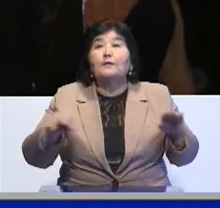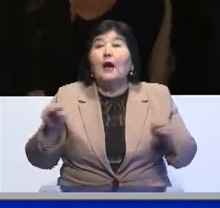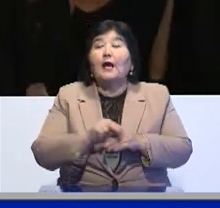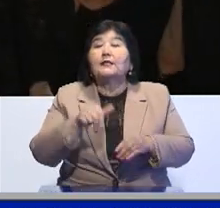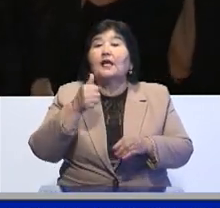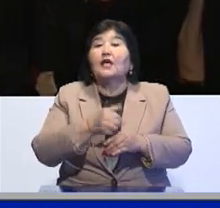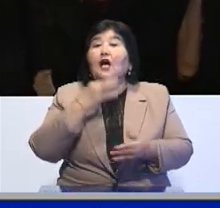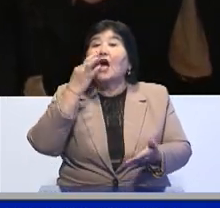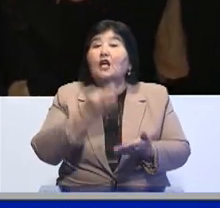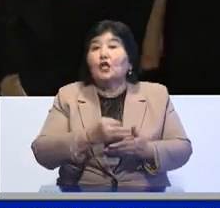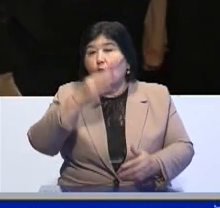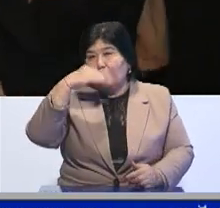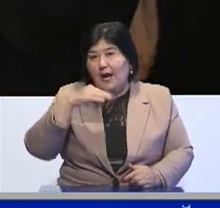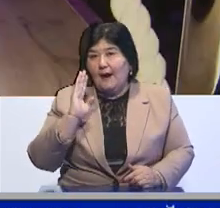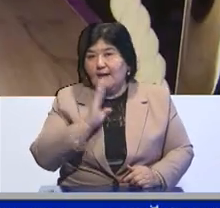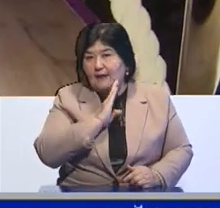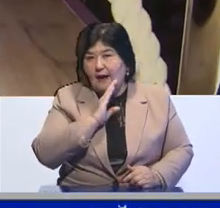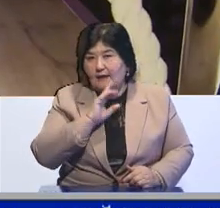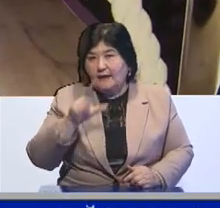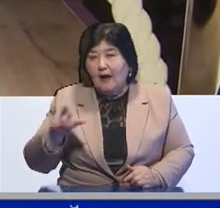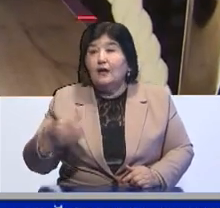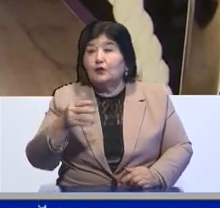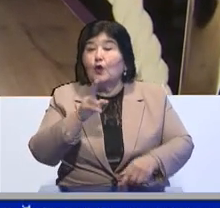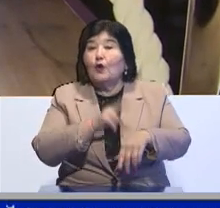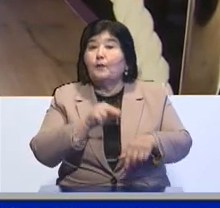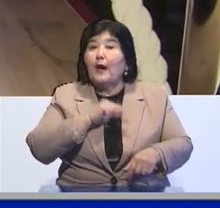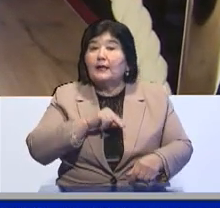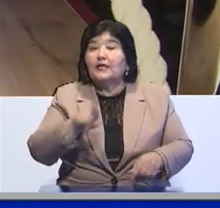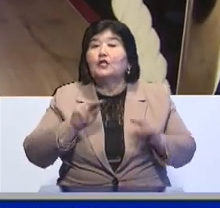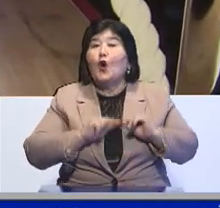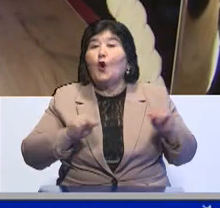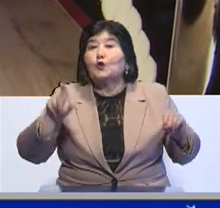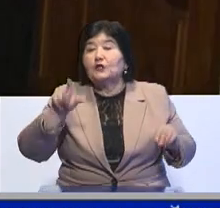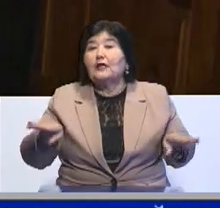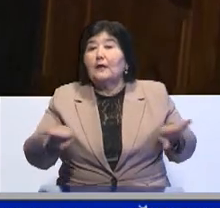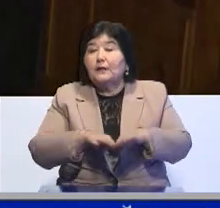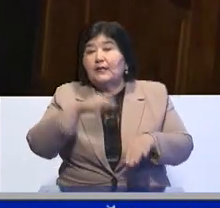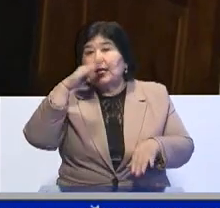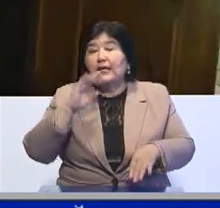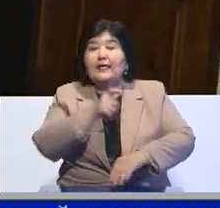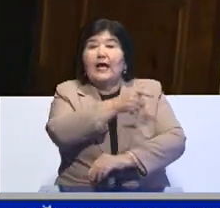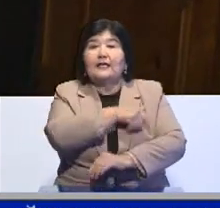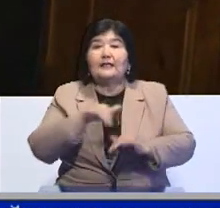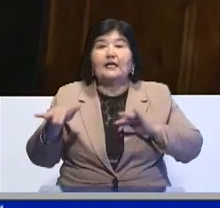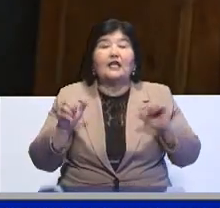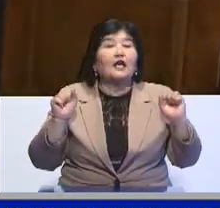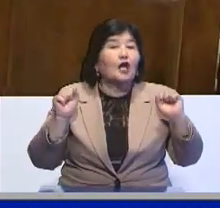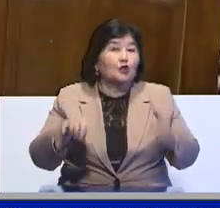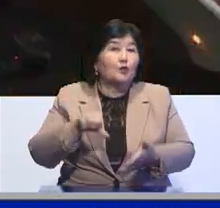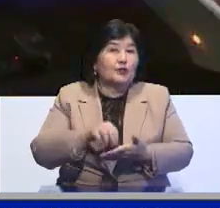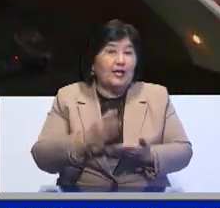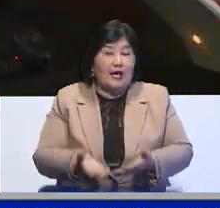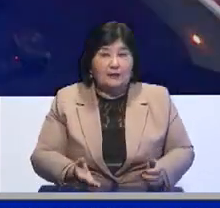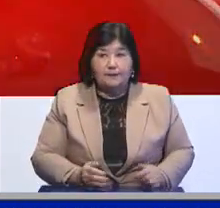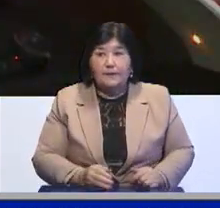алдымен жауапты ата-ана. Сондықтан полиция қызметкерлері және ұстаздармен бірге ата-аналар да рейдтік шараларға жұмылдырылған. Енді